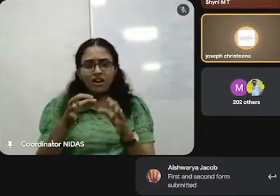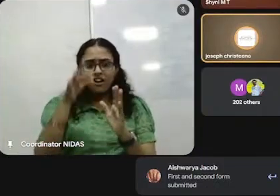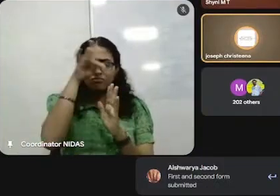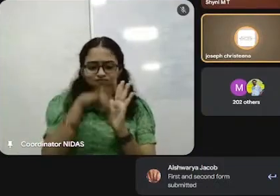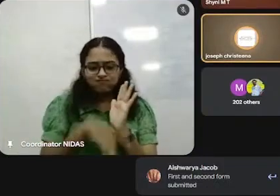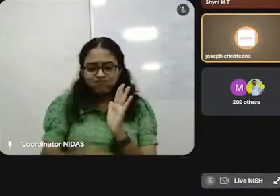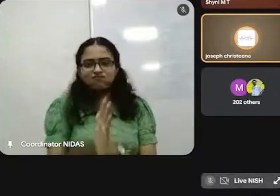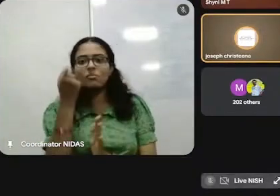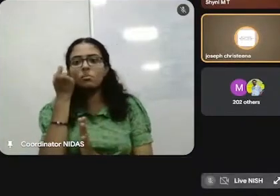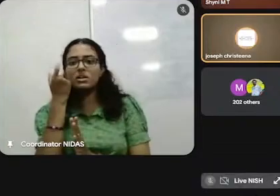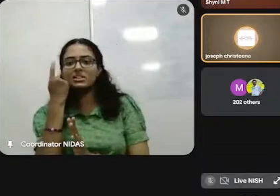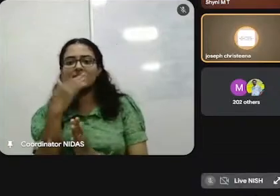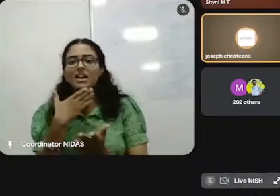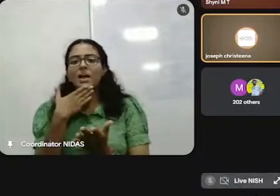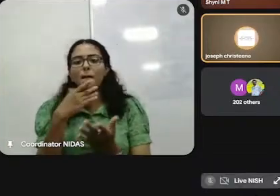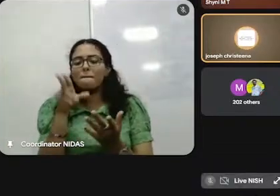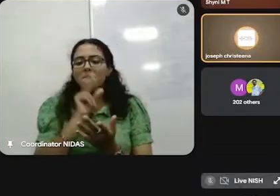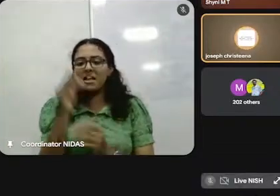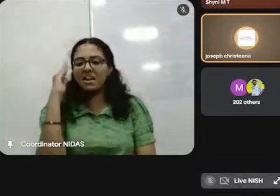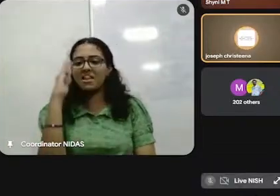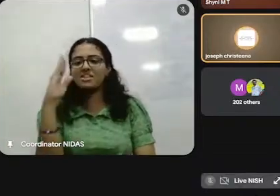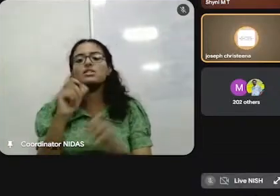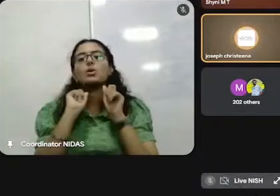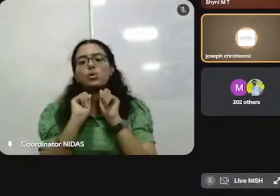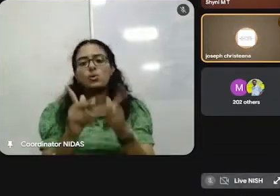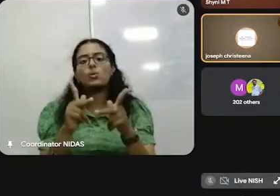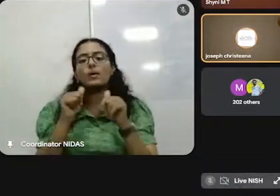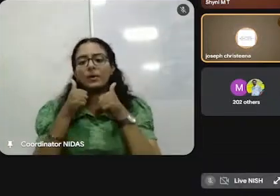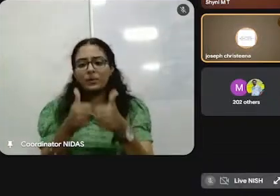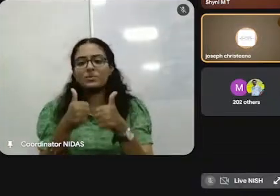ലൈഫ് ഇൻസിഡൻസ് കാര്യങ്ങളൊക്കെ പറഞ്ഞ് അങ്ങനെ ഞങ്ങൾക്ക് കാര്യമായിട്ട് മനസ്സിലാവുന്നുണ്ട്.